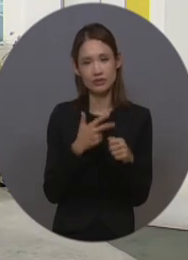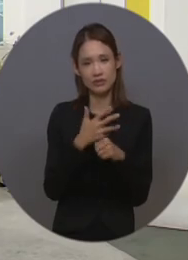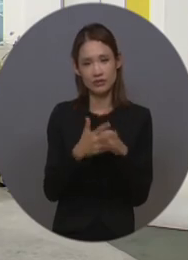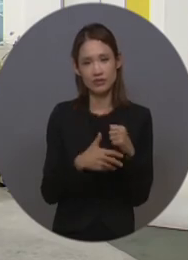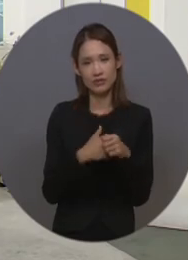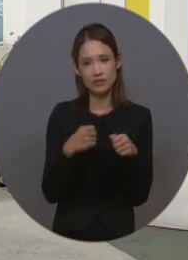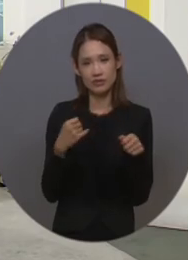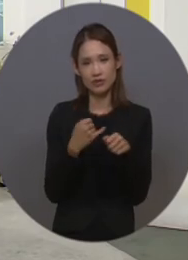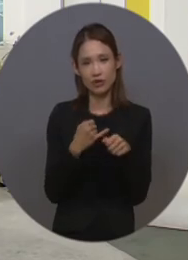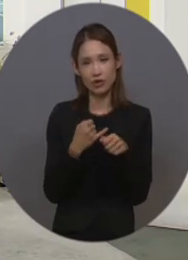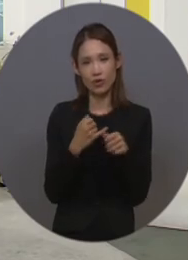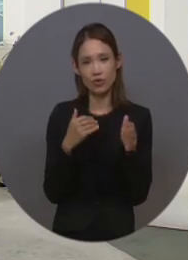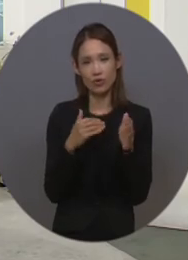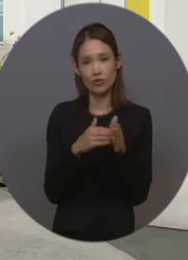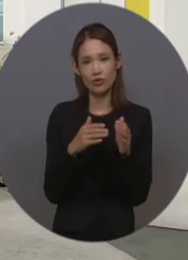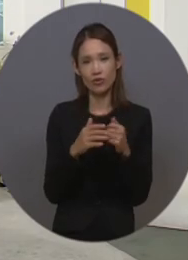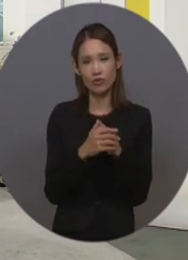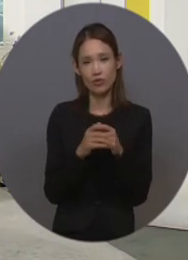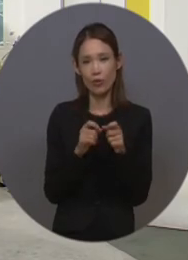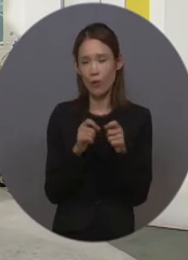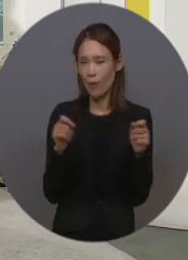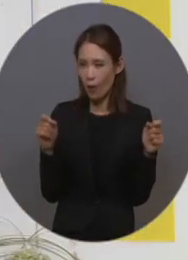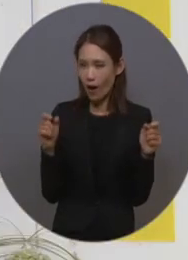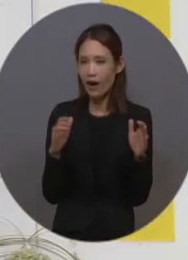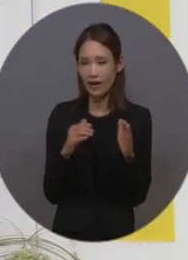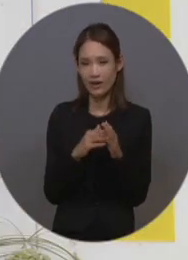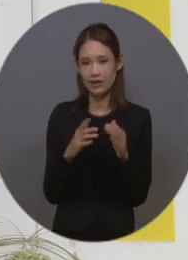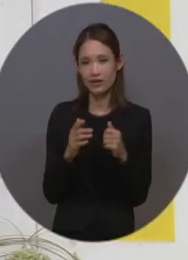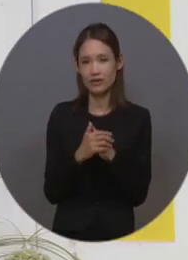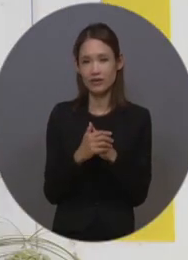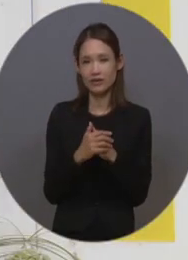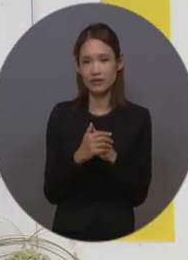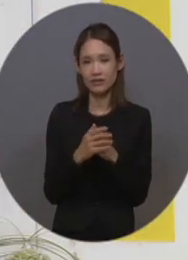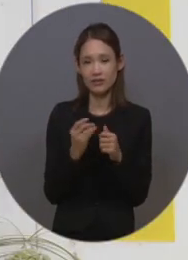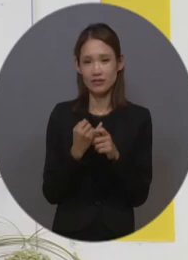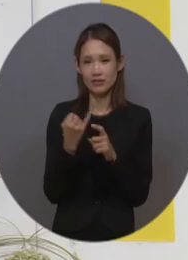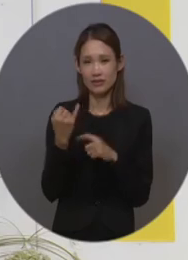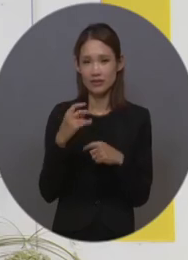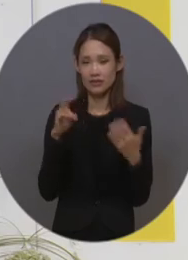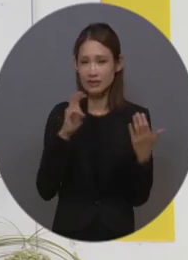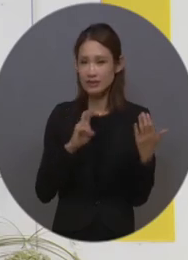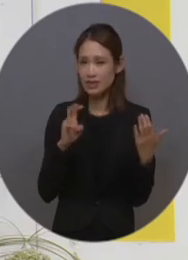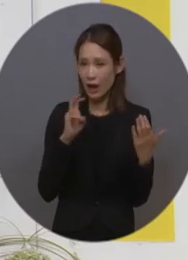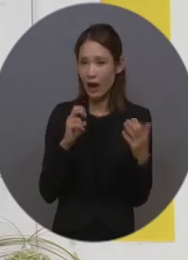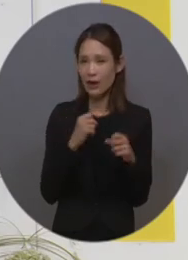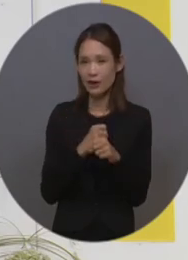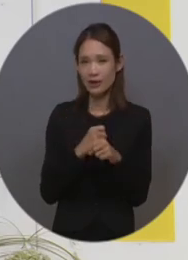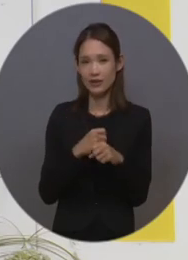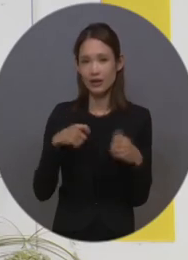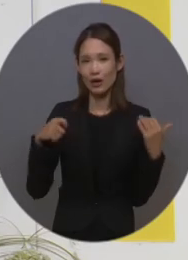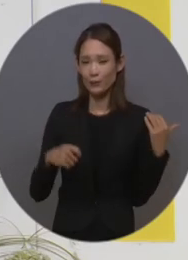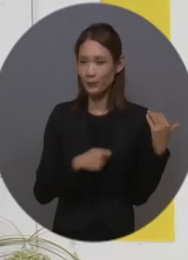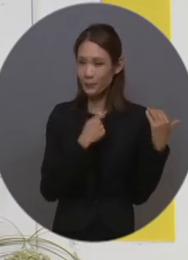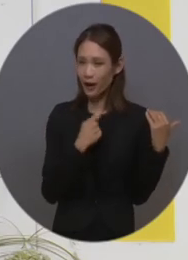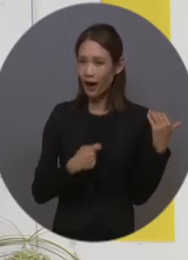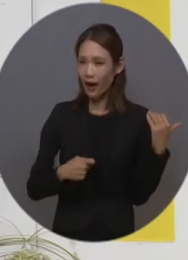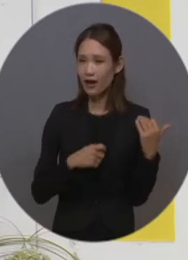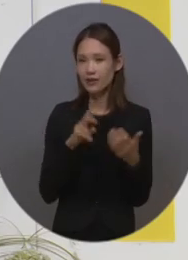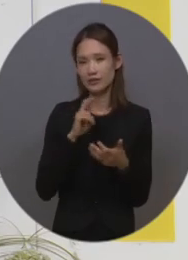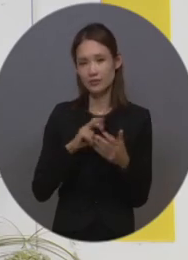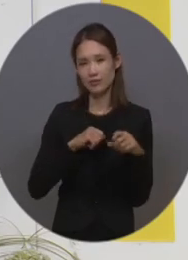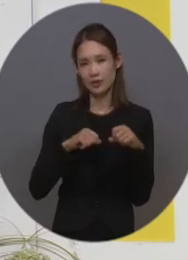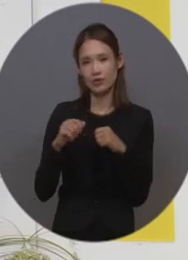것 같아요. 그리고 제가 오래됐네요, 연애는. 예, 오래됐어요. 네. 집사람이 이제 음악을 하니까 바이올리스트시죠. 본인이 또 음악 활동을 하고